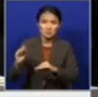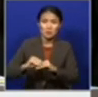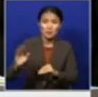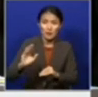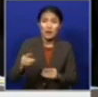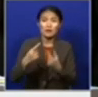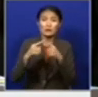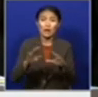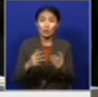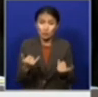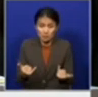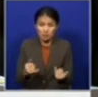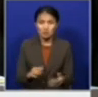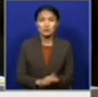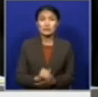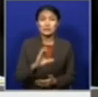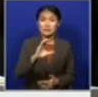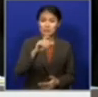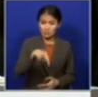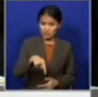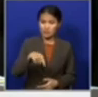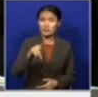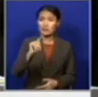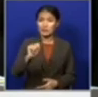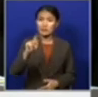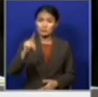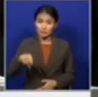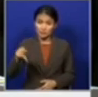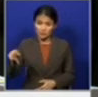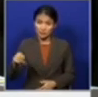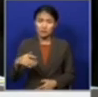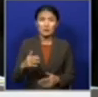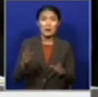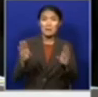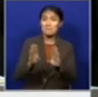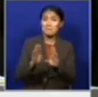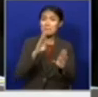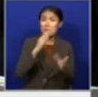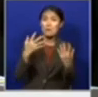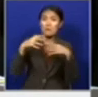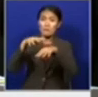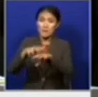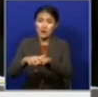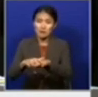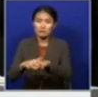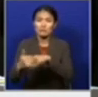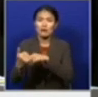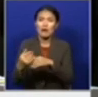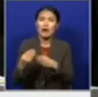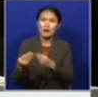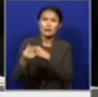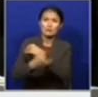การทุ่มตลาดมาตรการการตอบโต้การอุดหนุนมาตรการป้องกันการนำเข้าสินค้าเพิ่มหรือที่เรียกว่าเซฟ